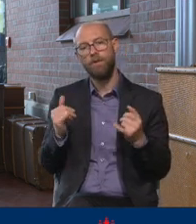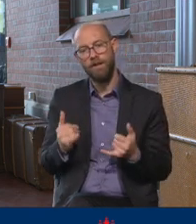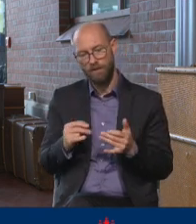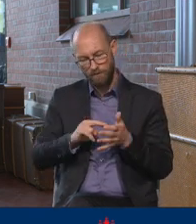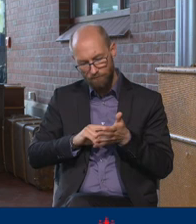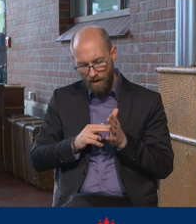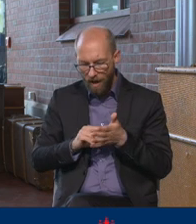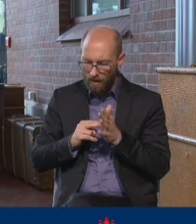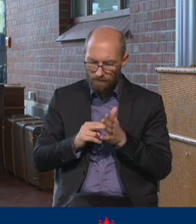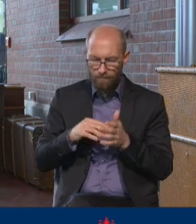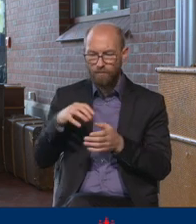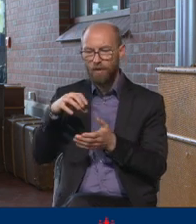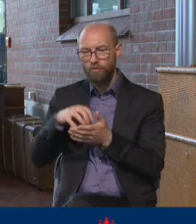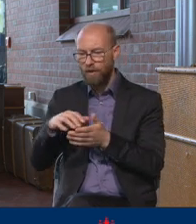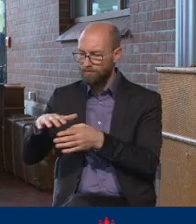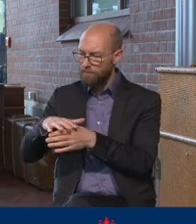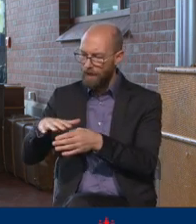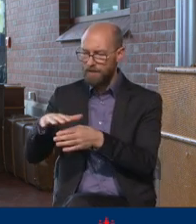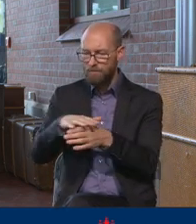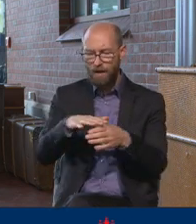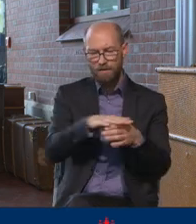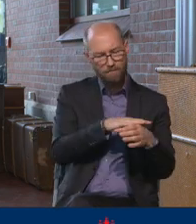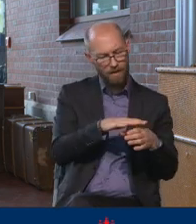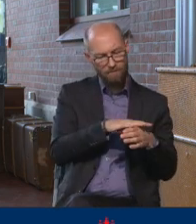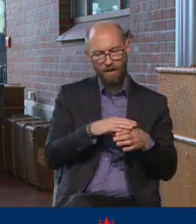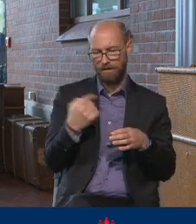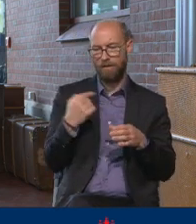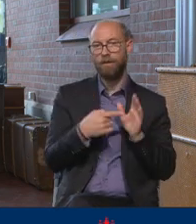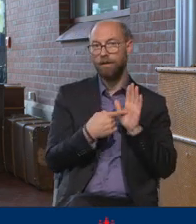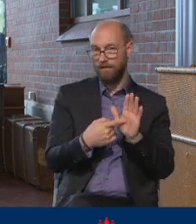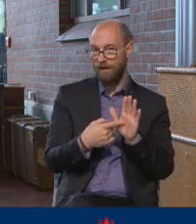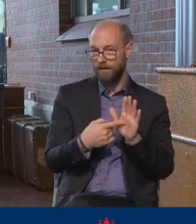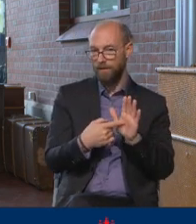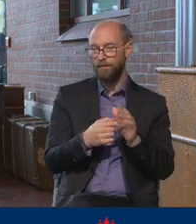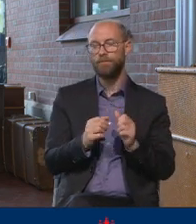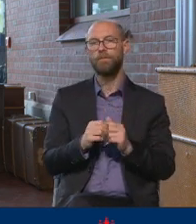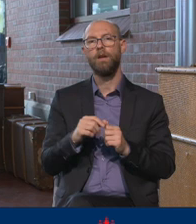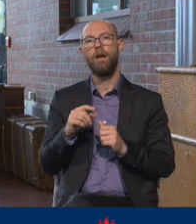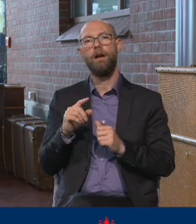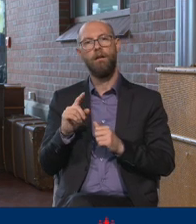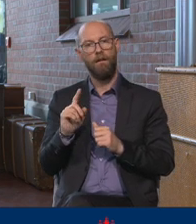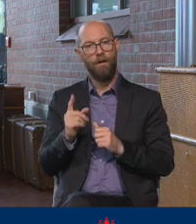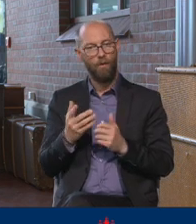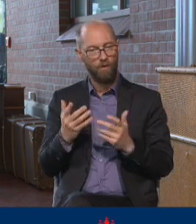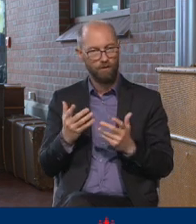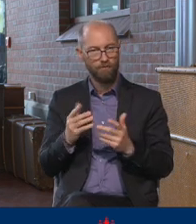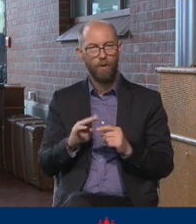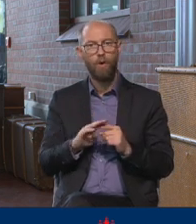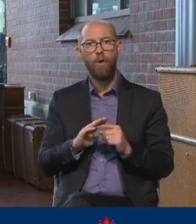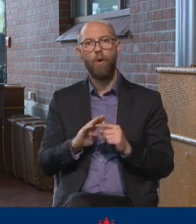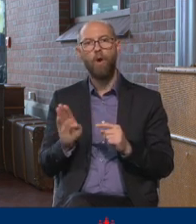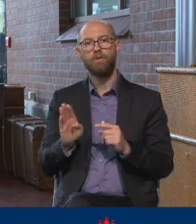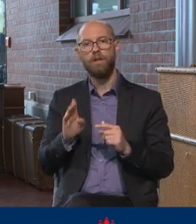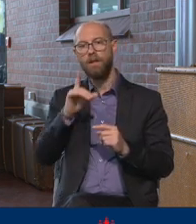den stadträumen gehe ich eben gezeigt habe in dingen die östliche hafencity weitgehend fixiert ist aber der